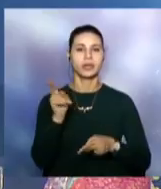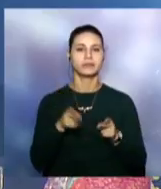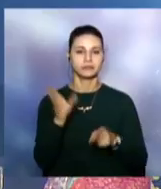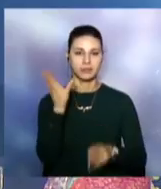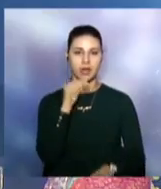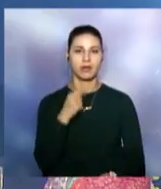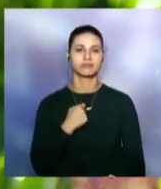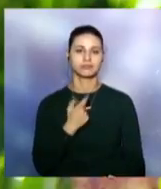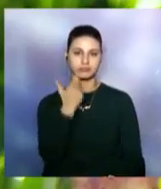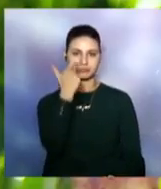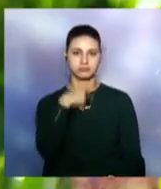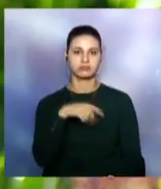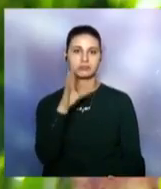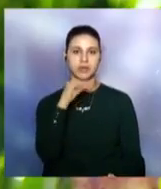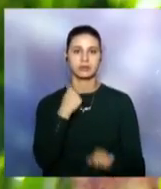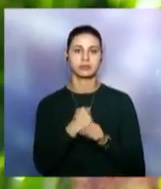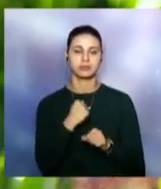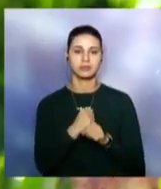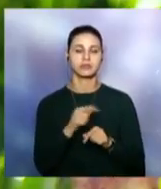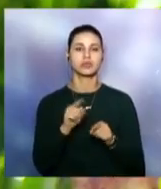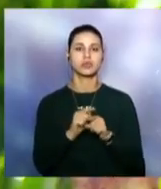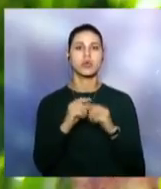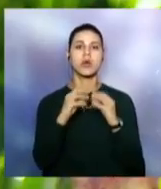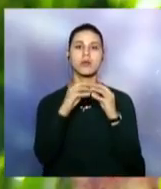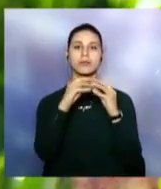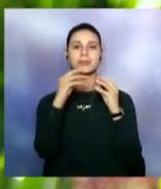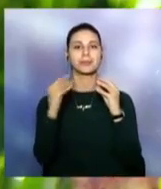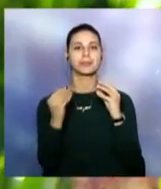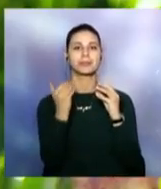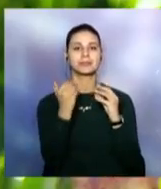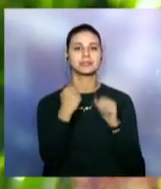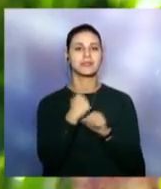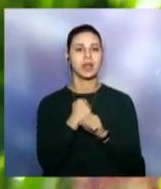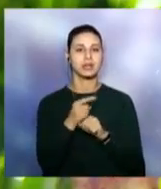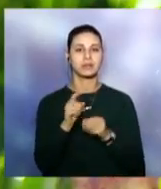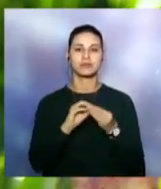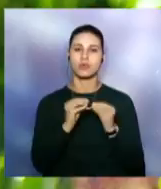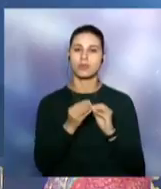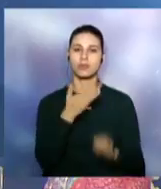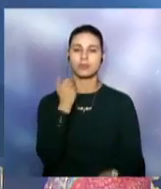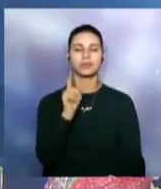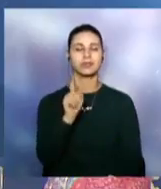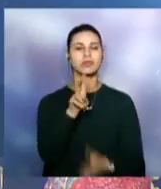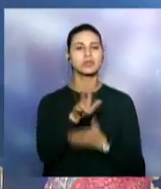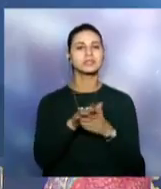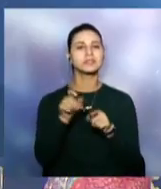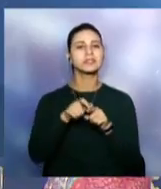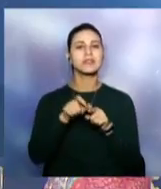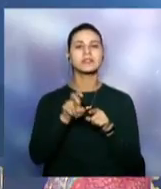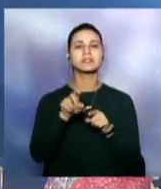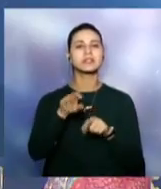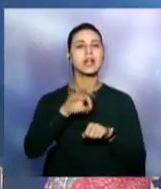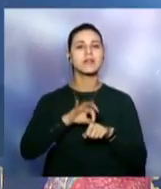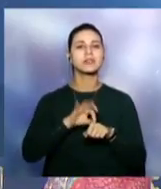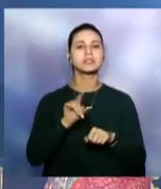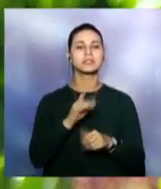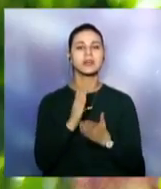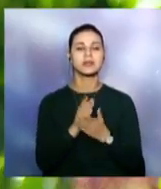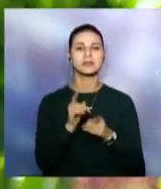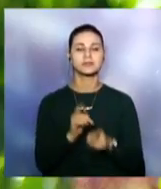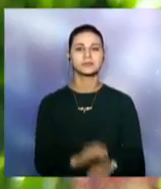ლაპაროსკოპიურად საქართველოში ვაკეთებთ მეკელის დივერტიკულის ოპერაციას, რომელიც არანაირი პრობლემას არ წარმოადგენს. მარტივად რო ვუთხრათ, რა ჭირს ამ დროს